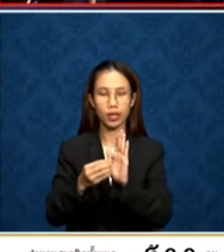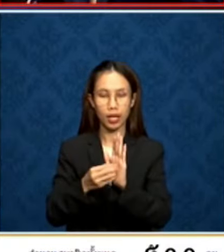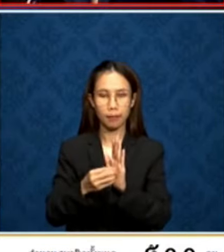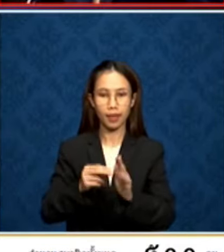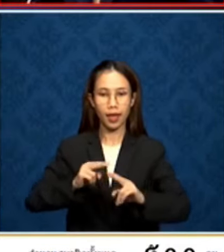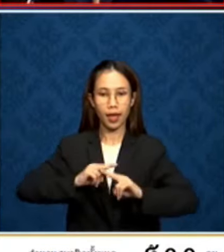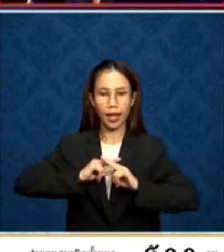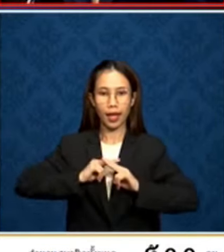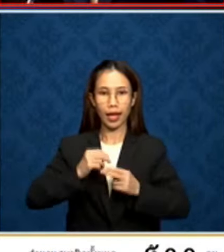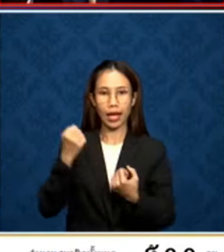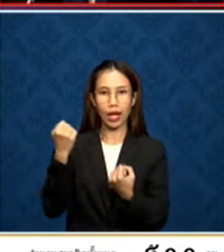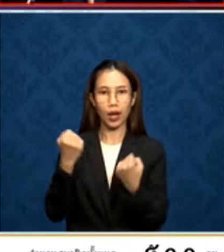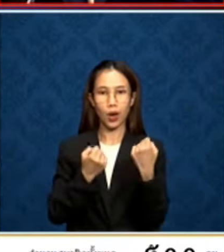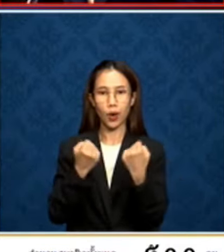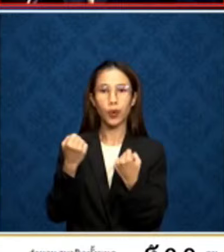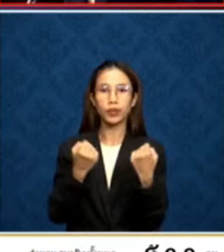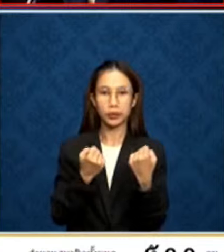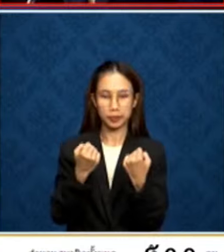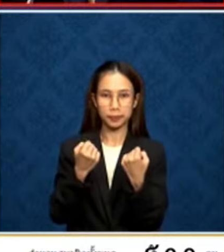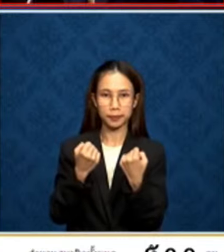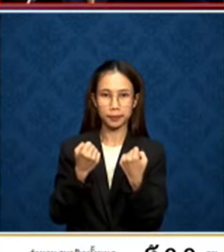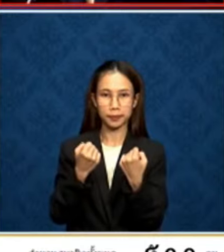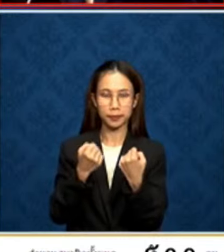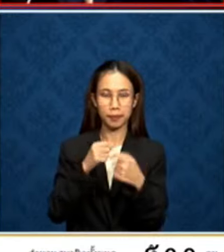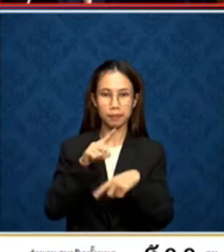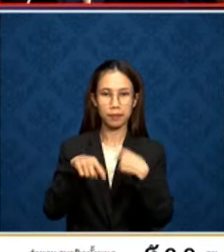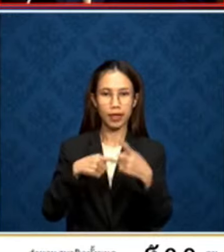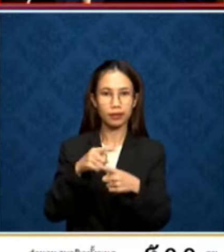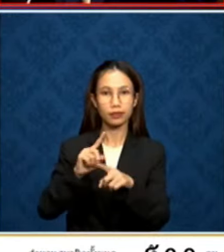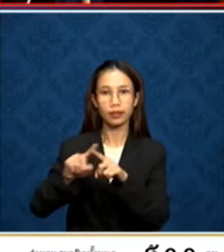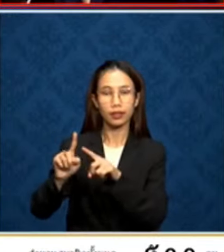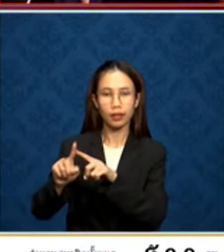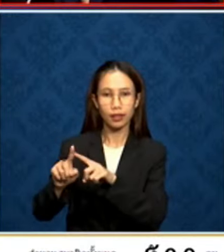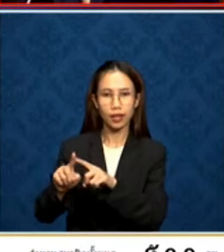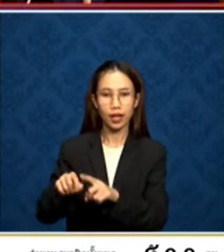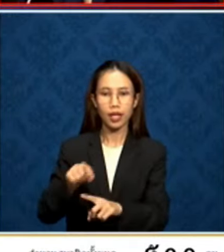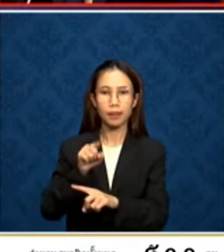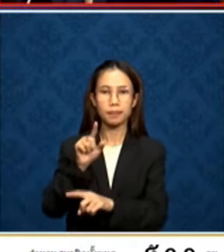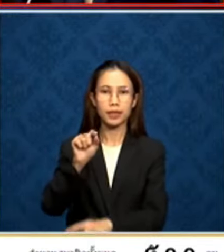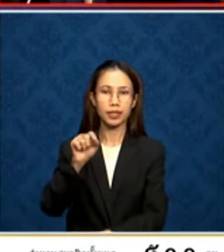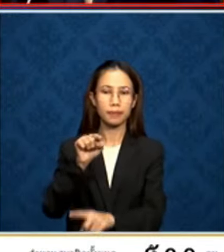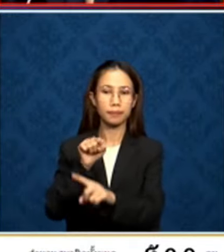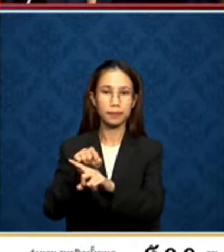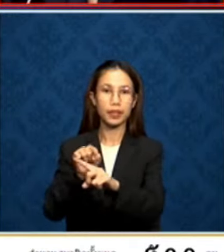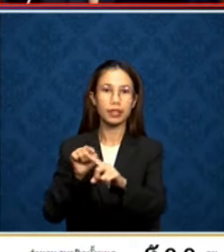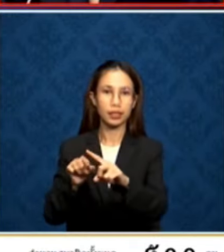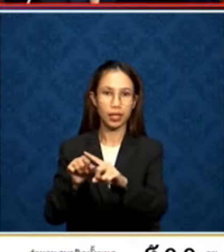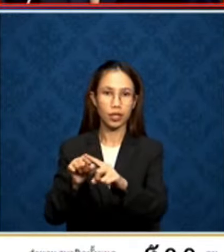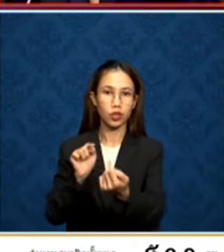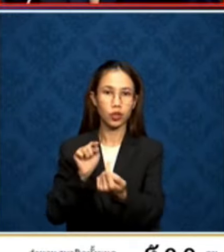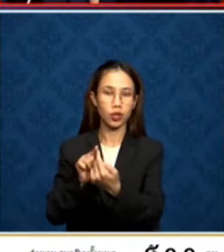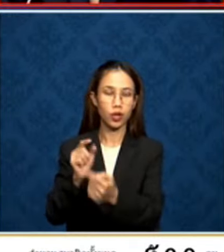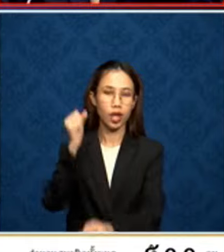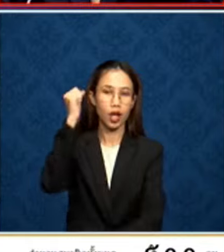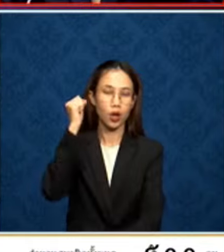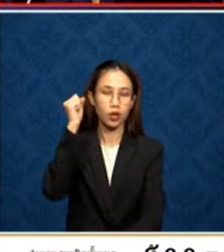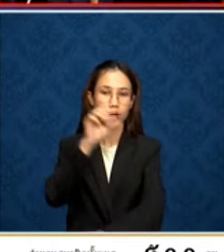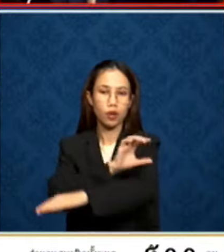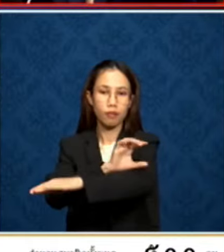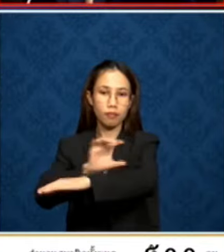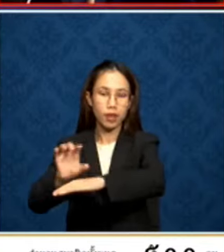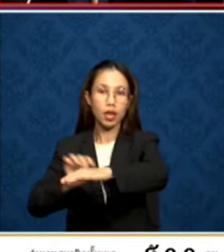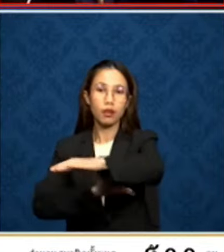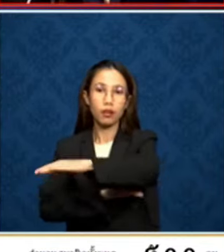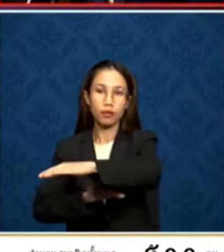ส่วนตัวเป็นพาหนะหลักในการเดินทางและมีเพียง 20%เท่านั้นนะคะที่ใช้บริการขนส่งสาธารณะ